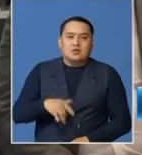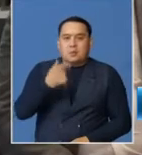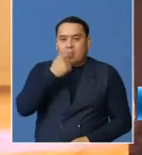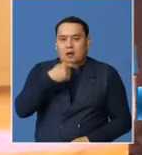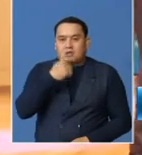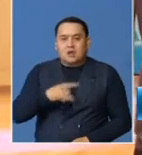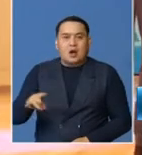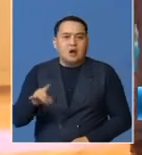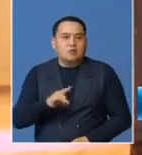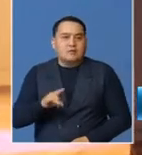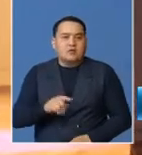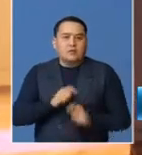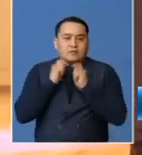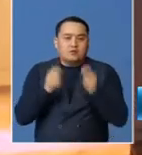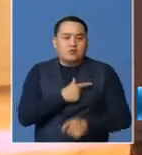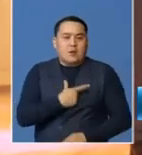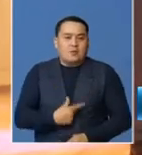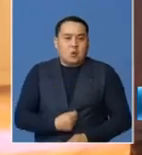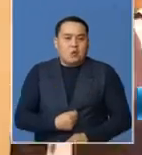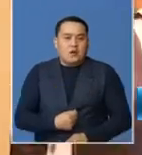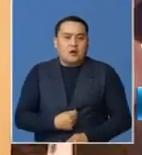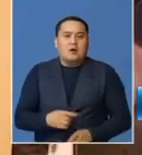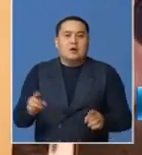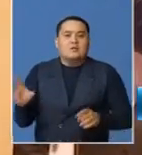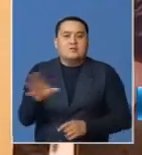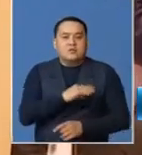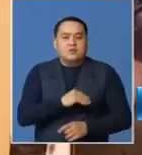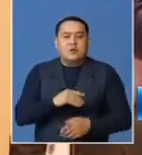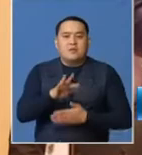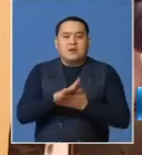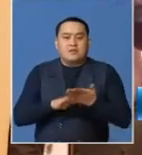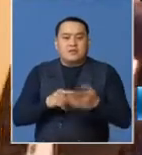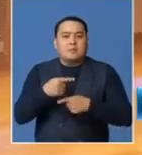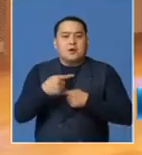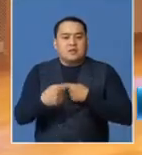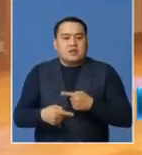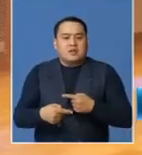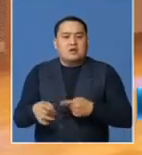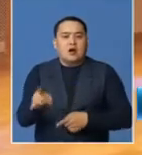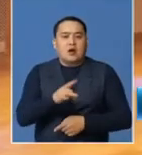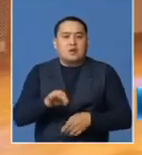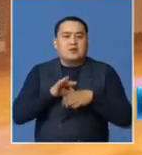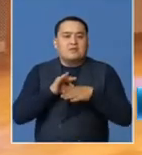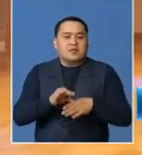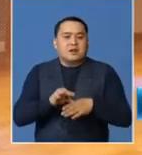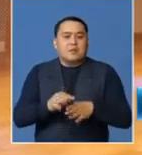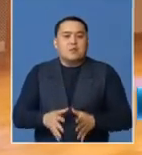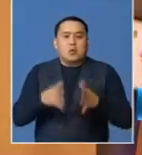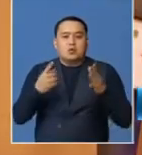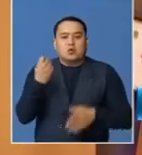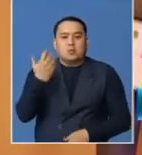Жамбылский и Памфиловский. Им вручены дипломы. Отметим, всего за период проведения марафона в районах проведены